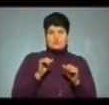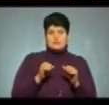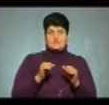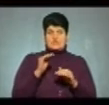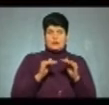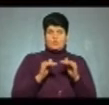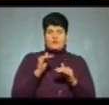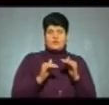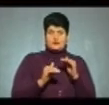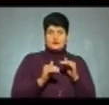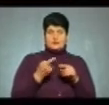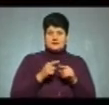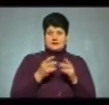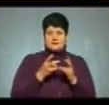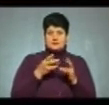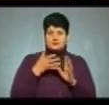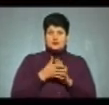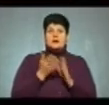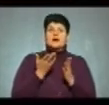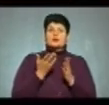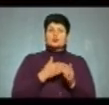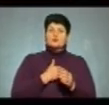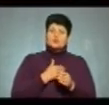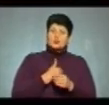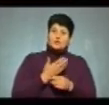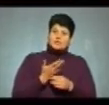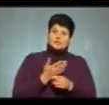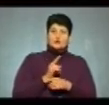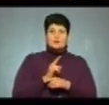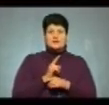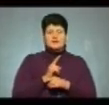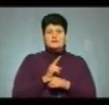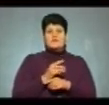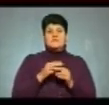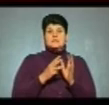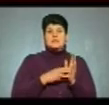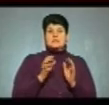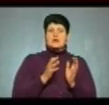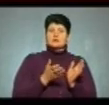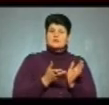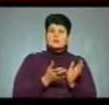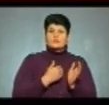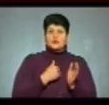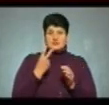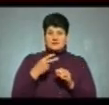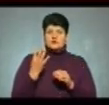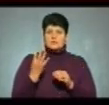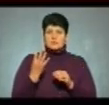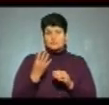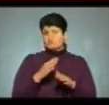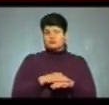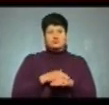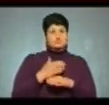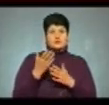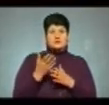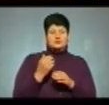треба донести до населення. А яку температуру ви хочете? Ви хочете нормативна температура 18 градусів. Ви хочете 24 градуси? Будь ласка, ми